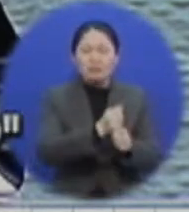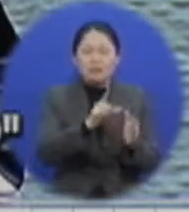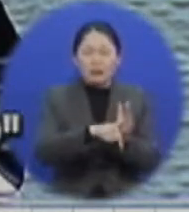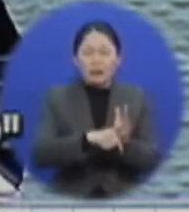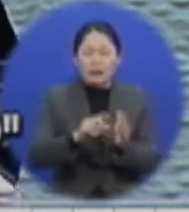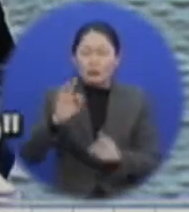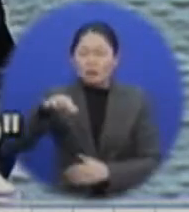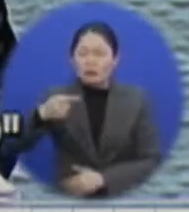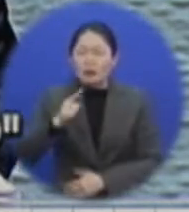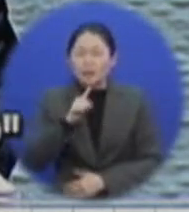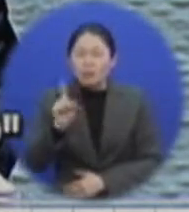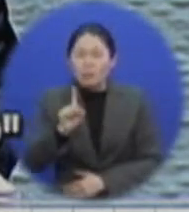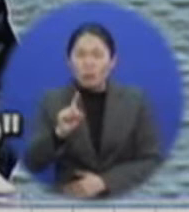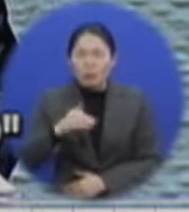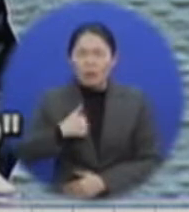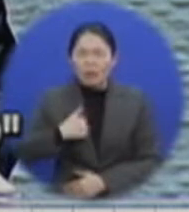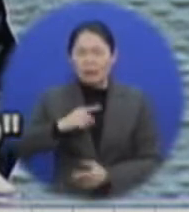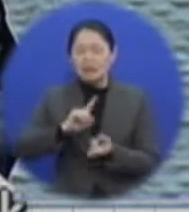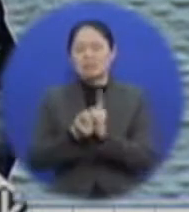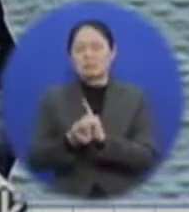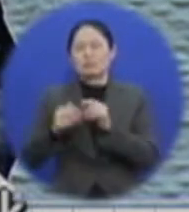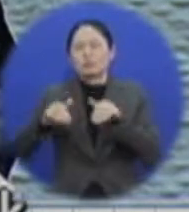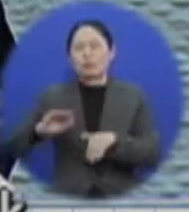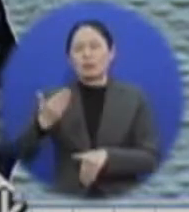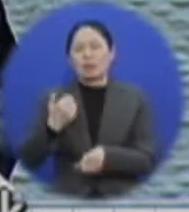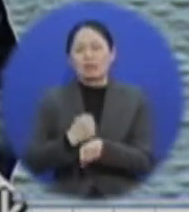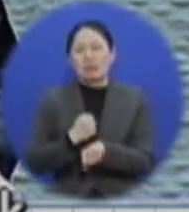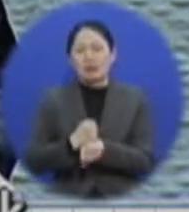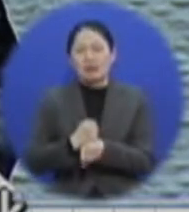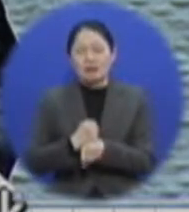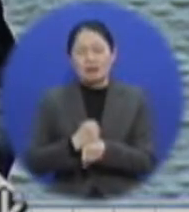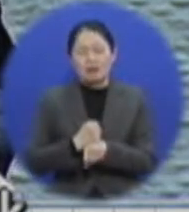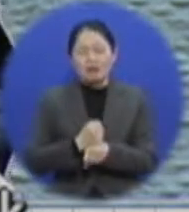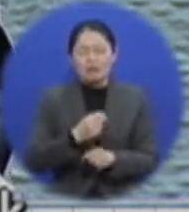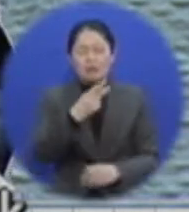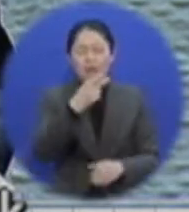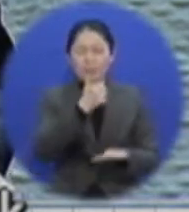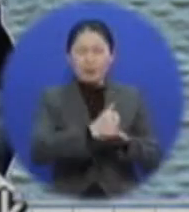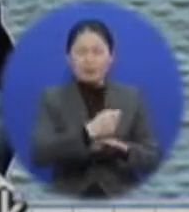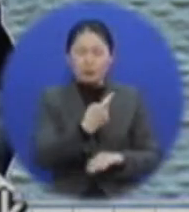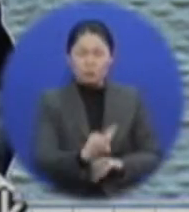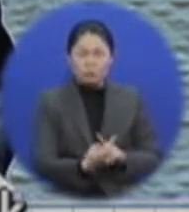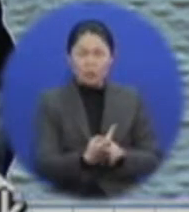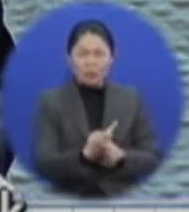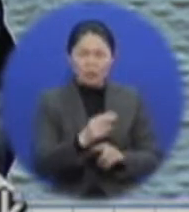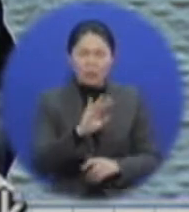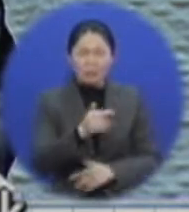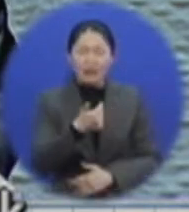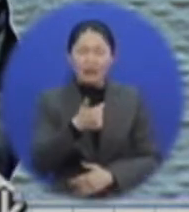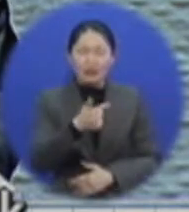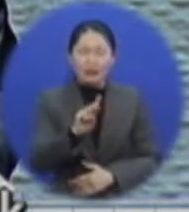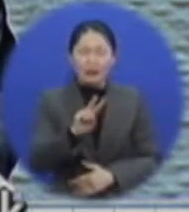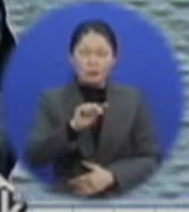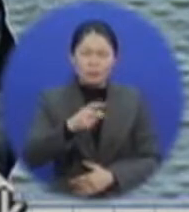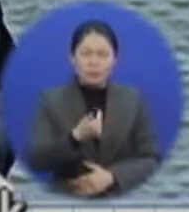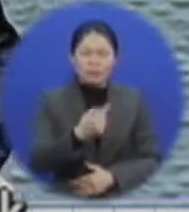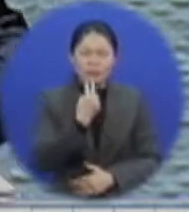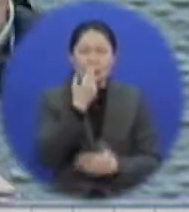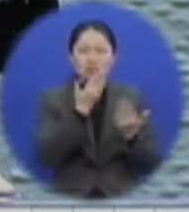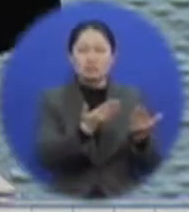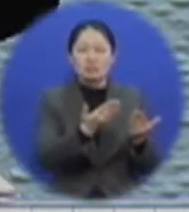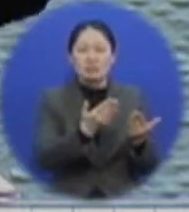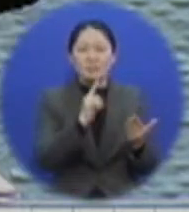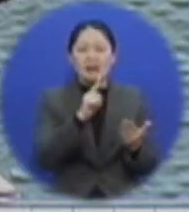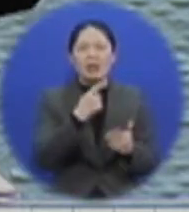되잖아요 자기를 종으로 내놓고 동생 베냐민을 살려 주려고 했던 사람이 유다의 요 그